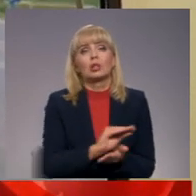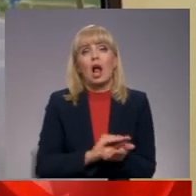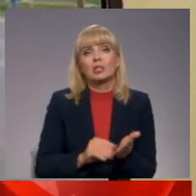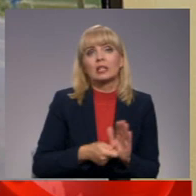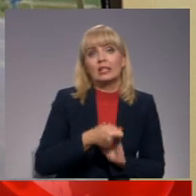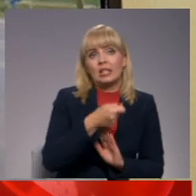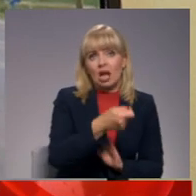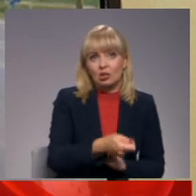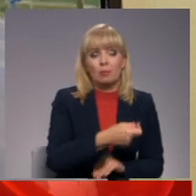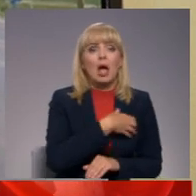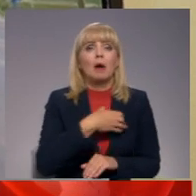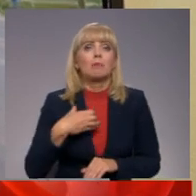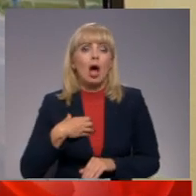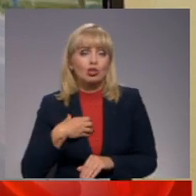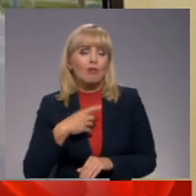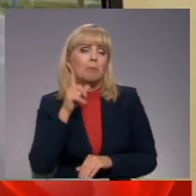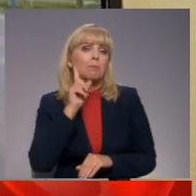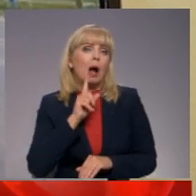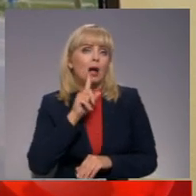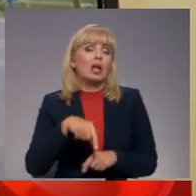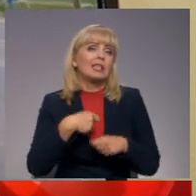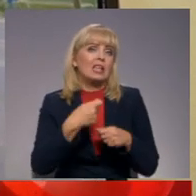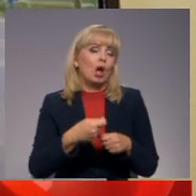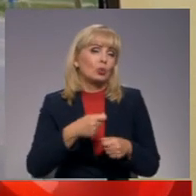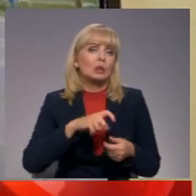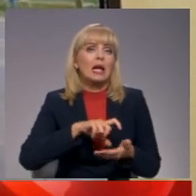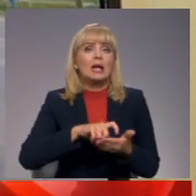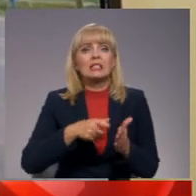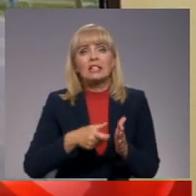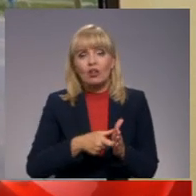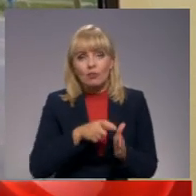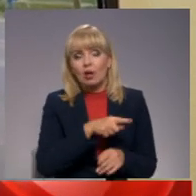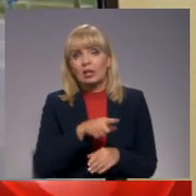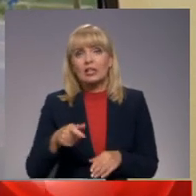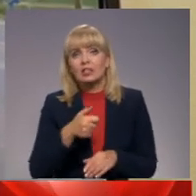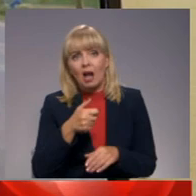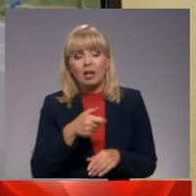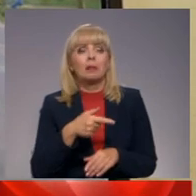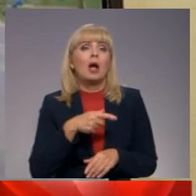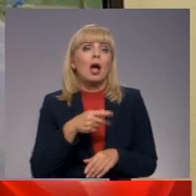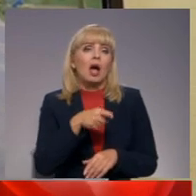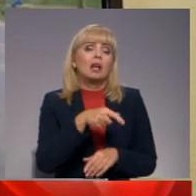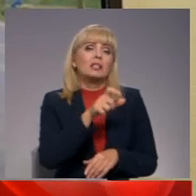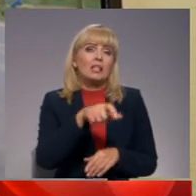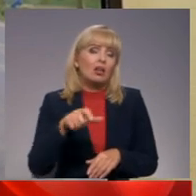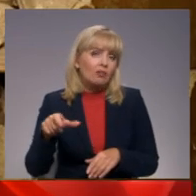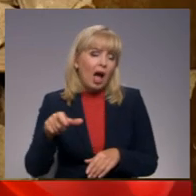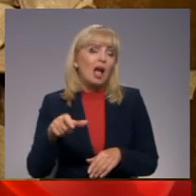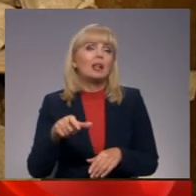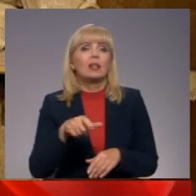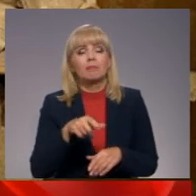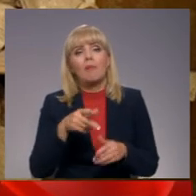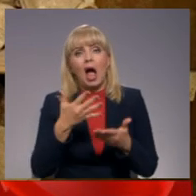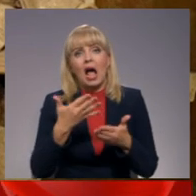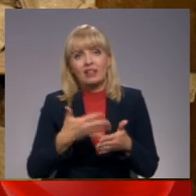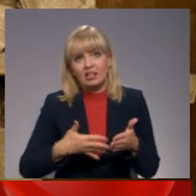iesniegumu un pašvaldība var ierādīt pagaidu dzīvesvietu līdz gadam, kamēr cilvēki atrasina šo savu dzīvokļu jautājumu.